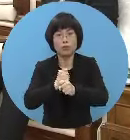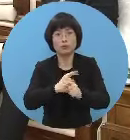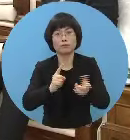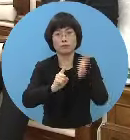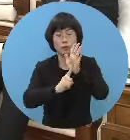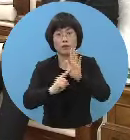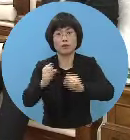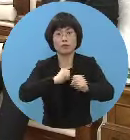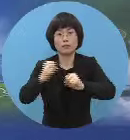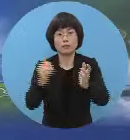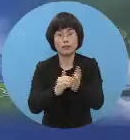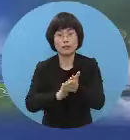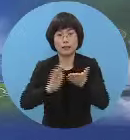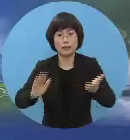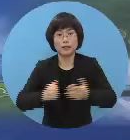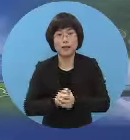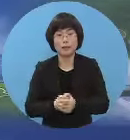했습니다.